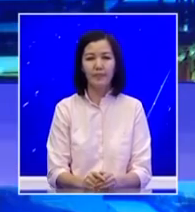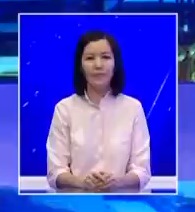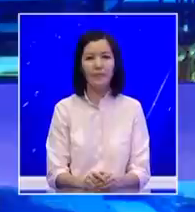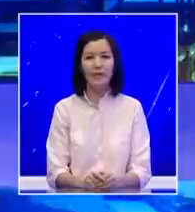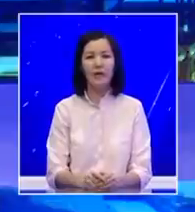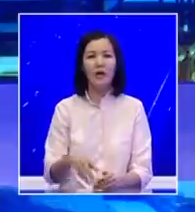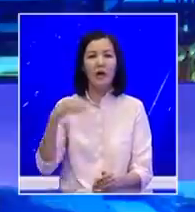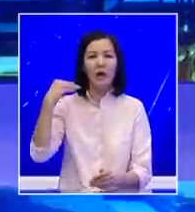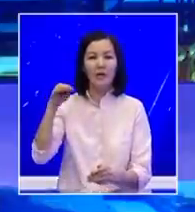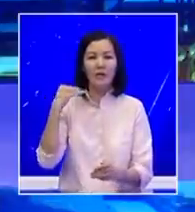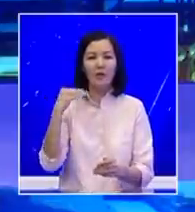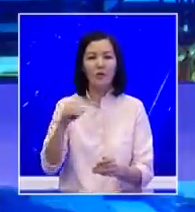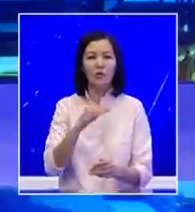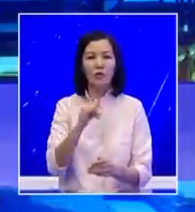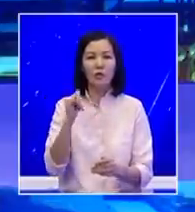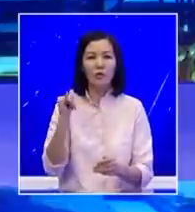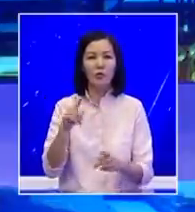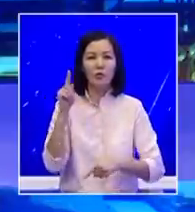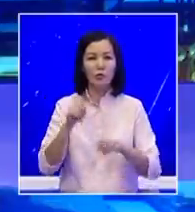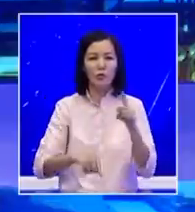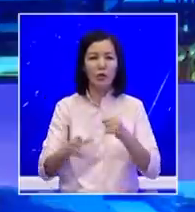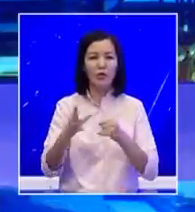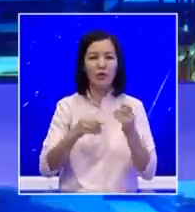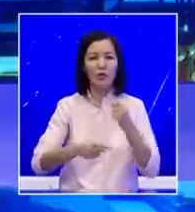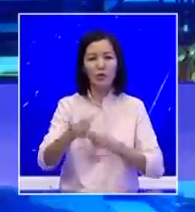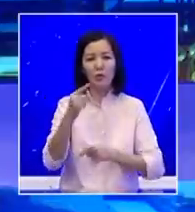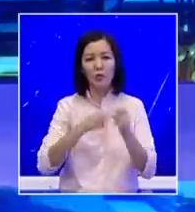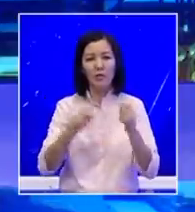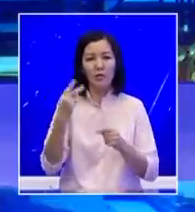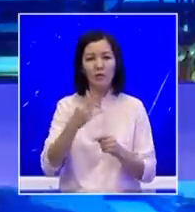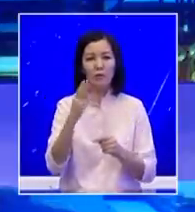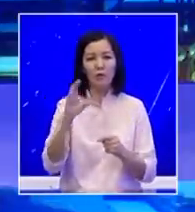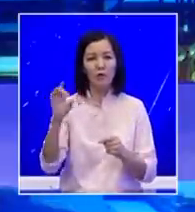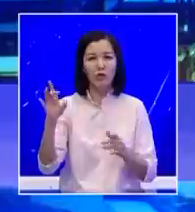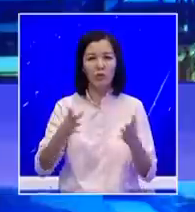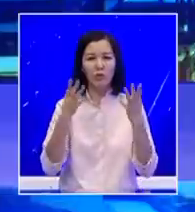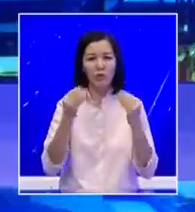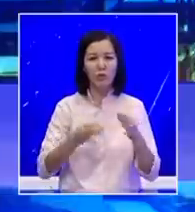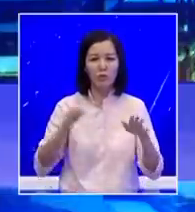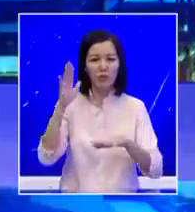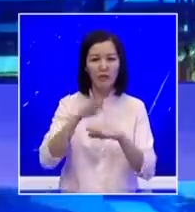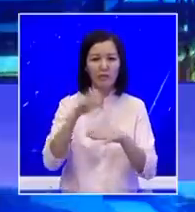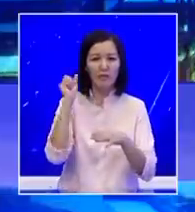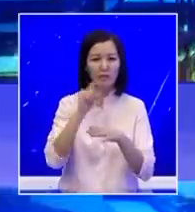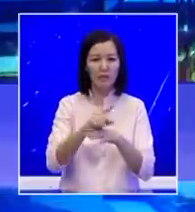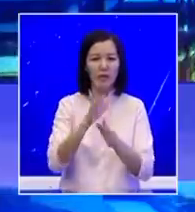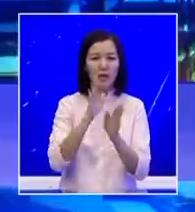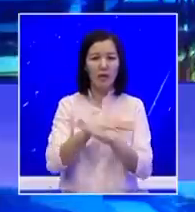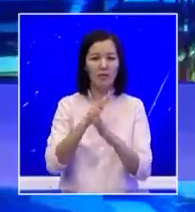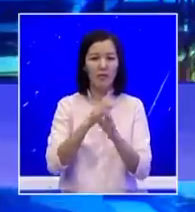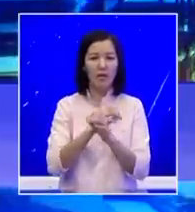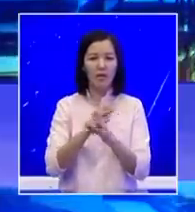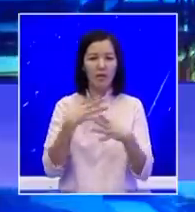Күнгөріс қамымен Атырауда жүрген жетісулықтар туған жерлеріне оралды. 23 сәуірде олар облыс әкімінің тапсырмасына сәйкес